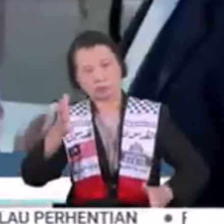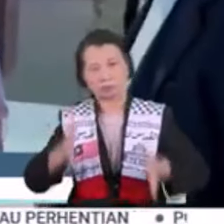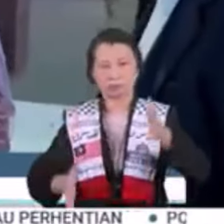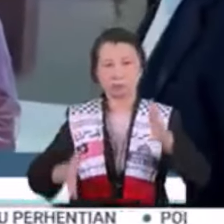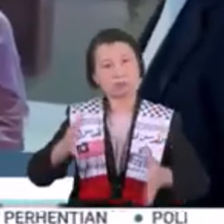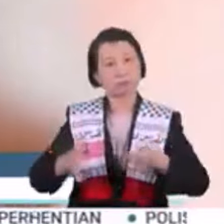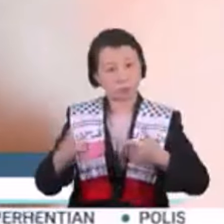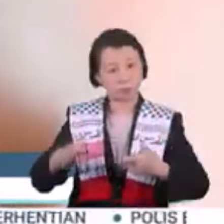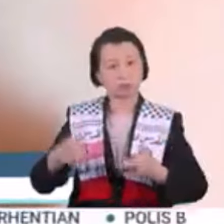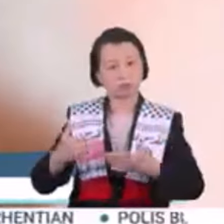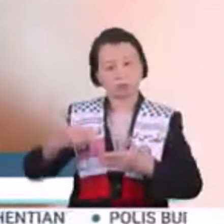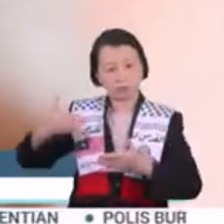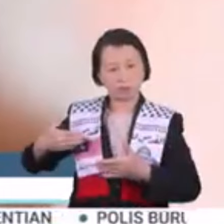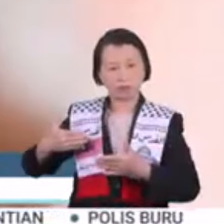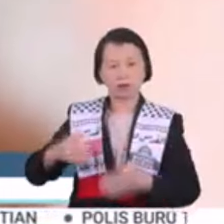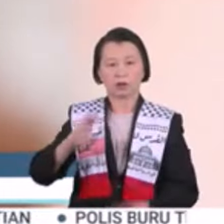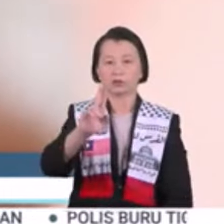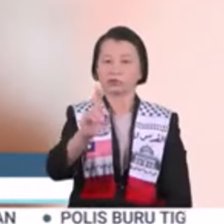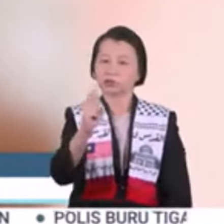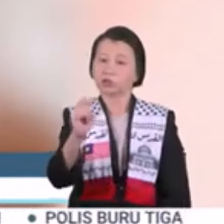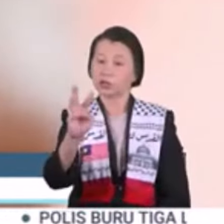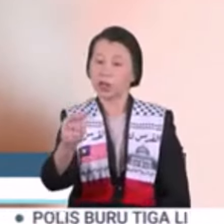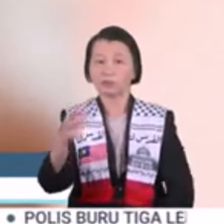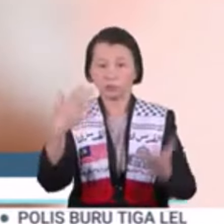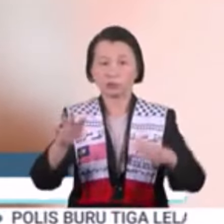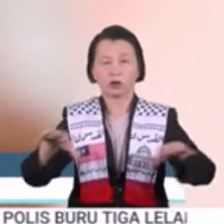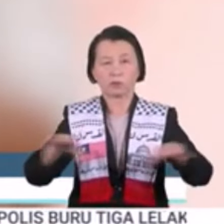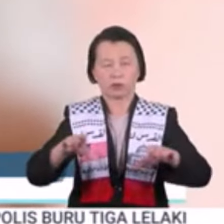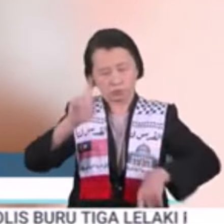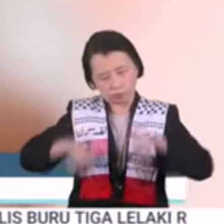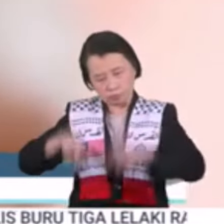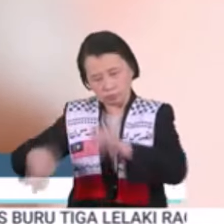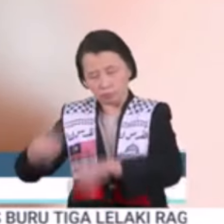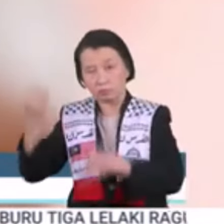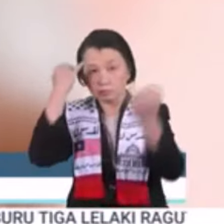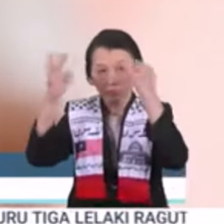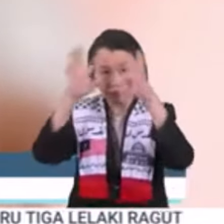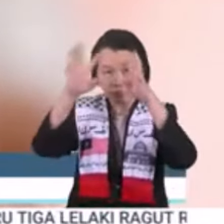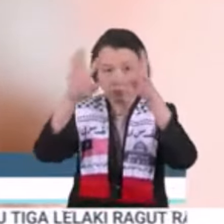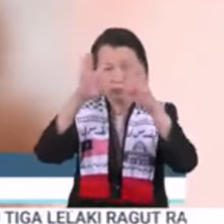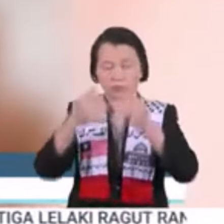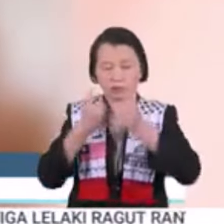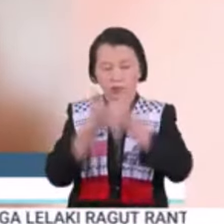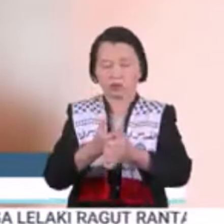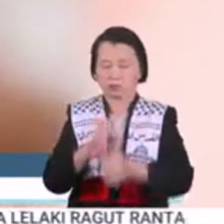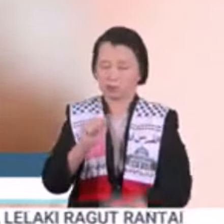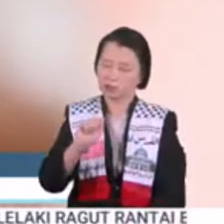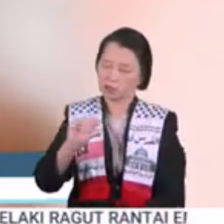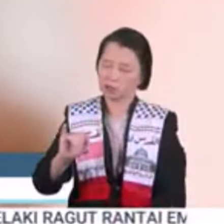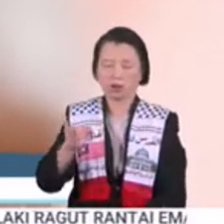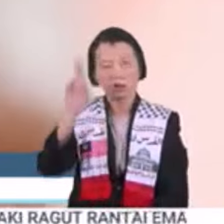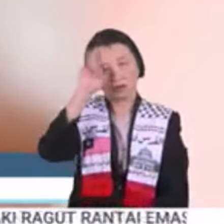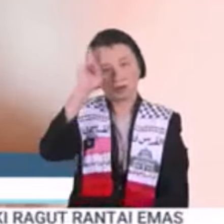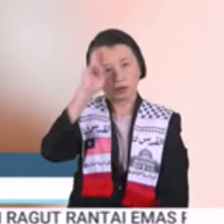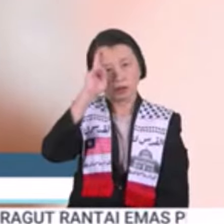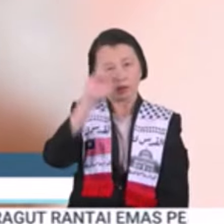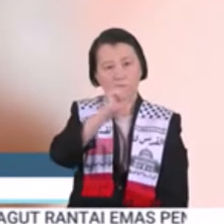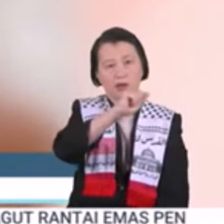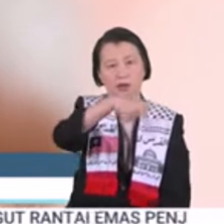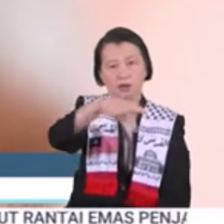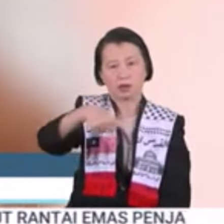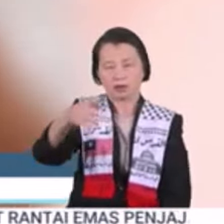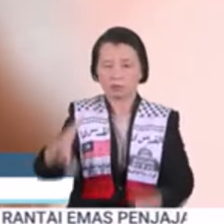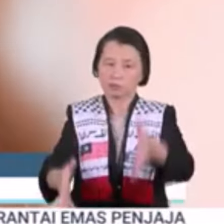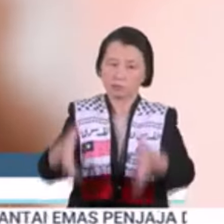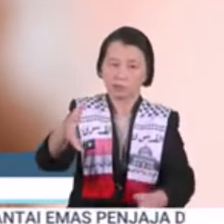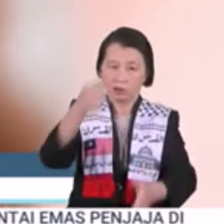Cairo. UTM juga sudah menghasilkan pelbagai inovasi teraskan AI seperti aplikasi robotik